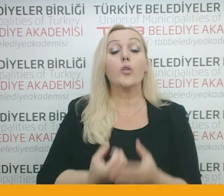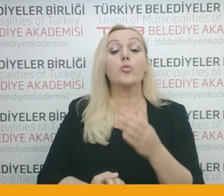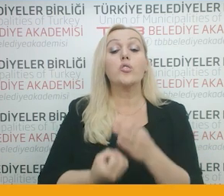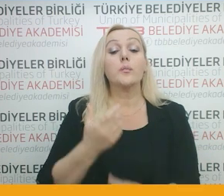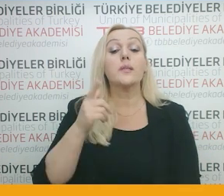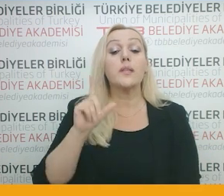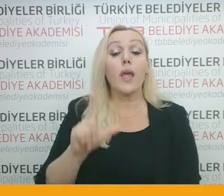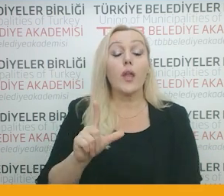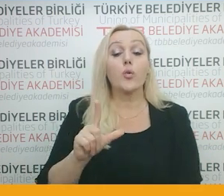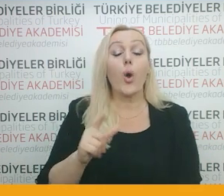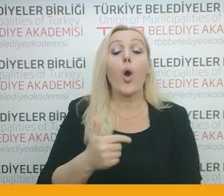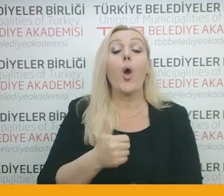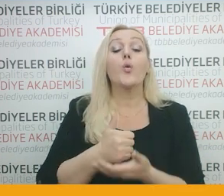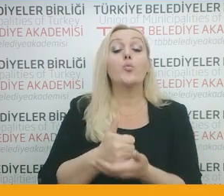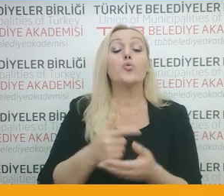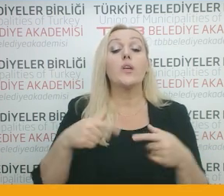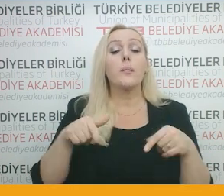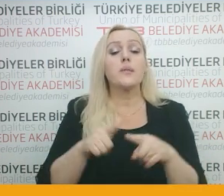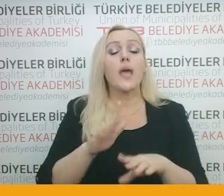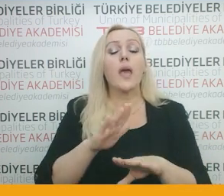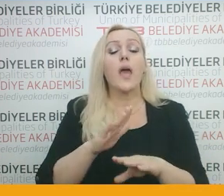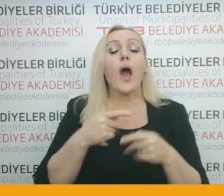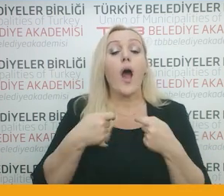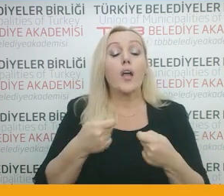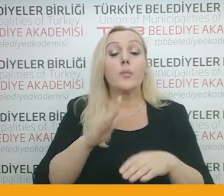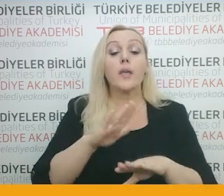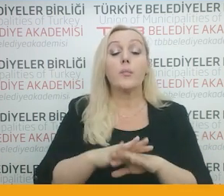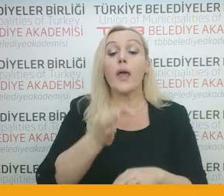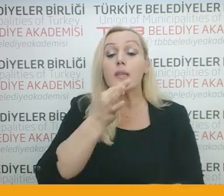Çünkü bütçe bize harcamaların yapılmasına